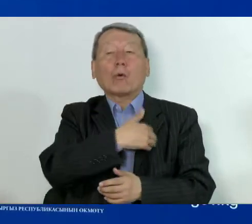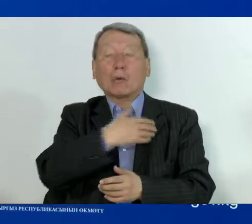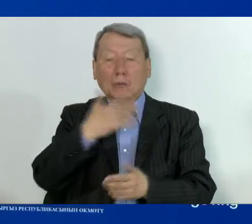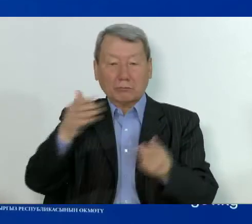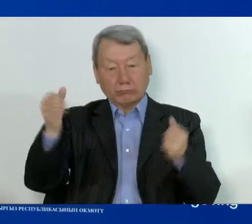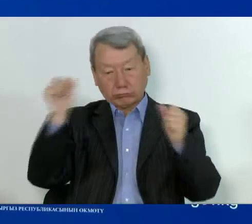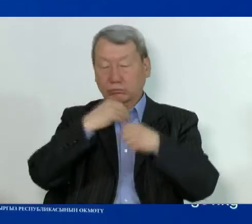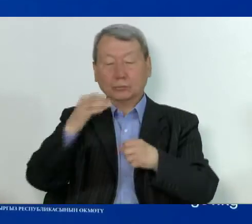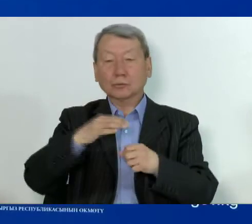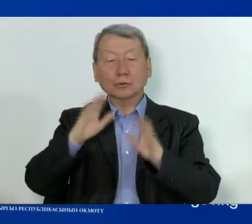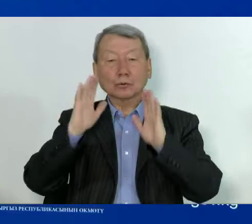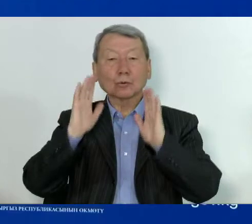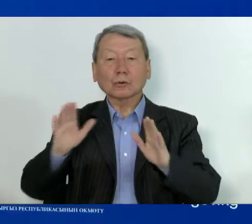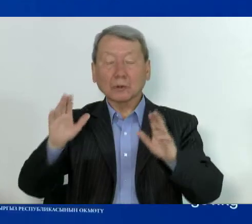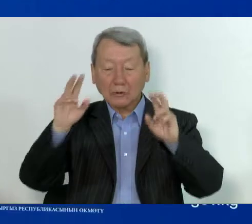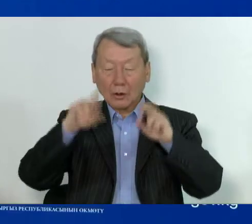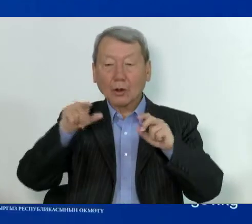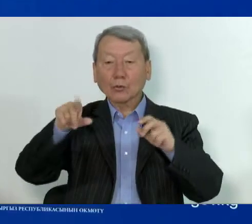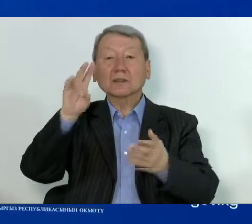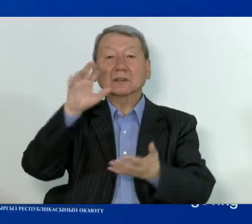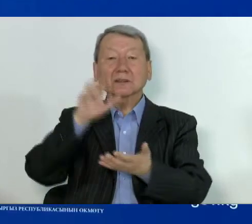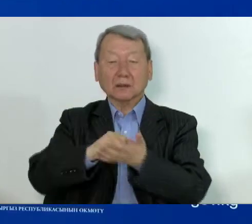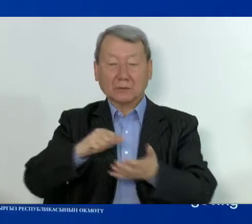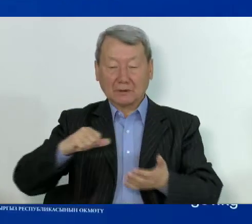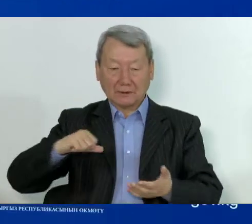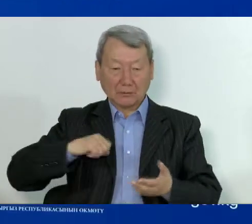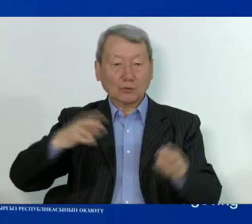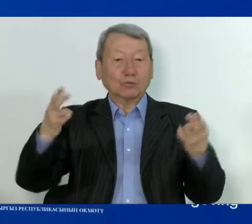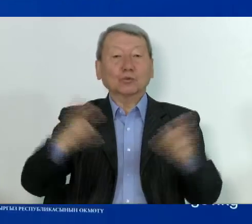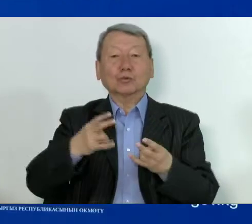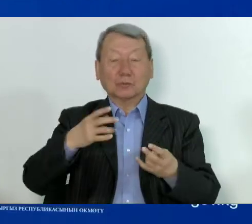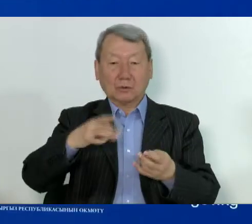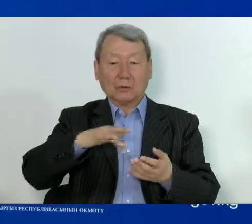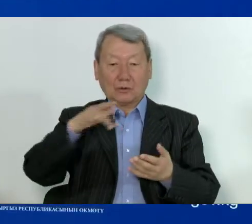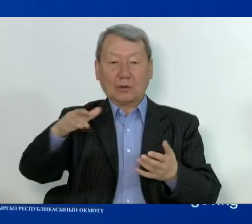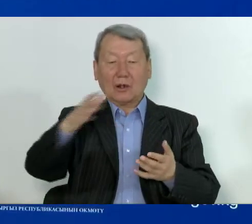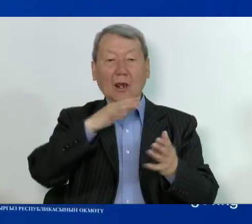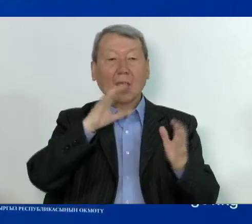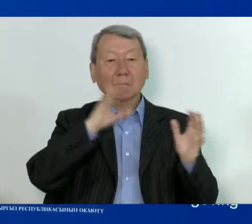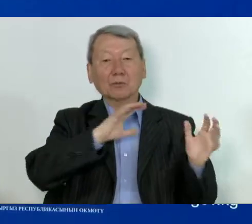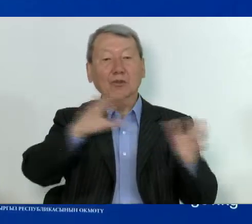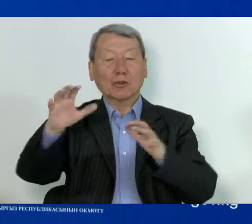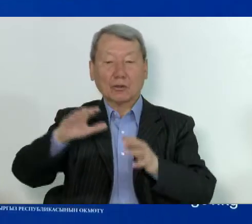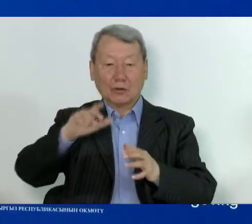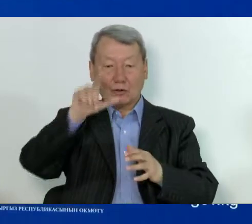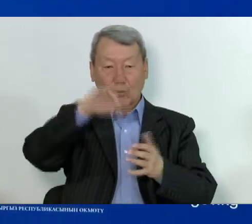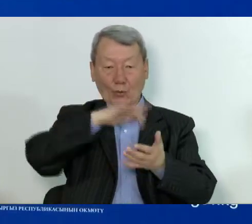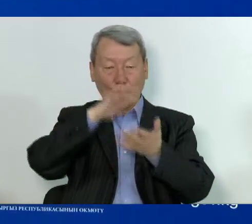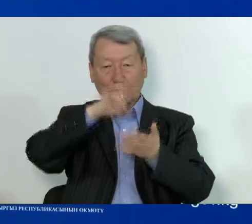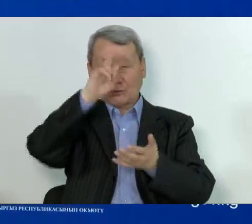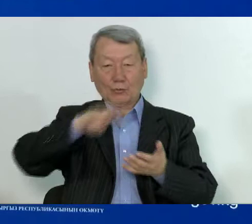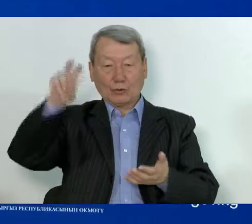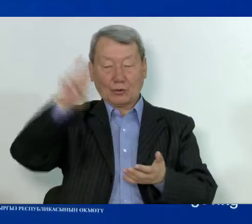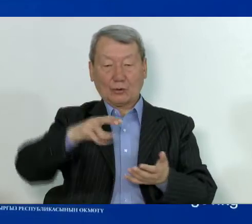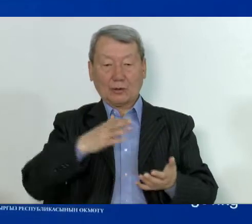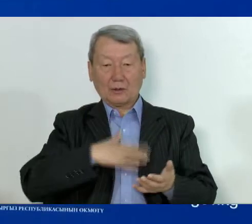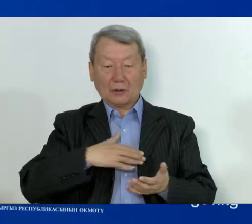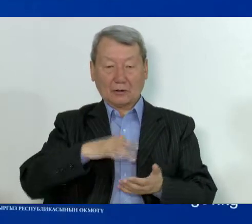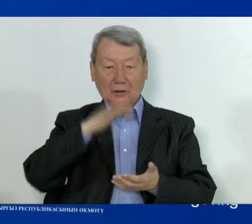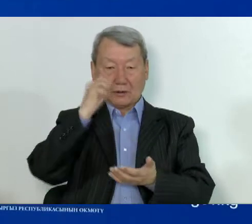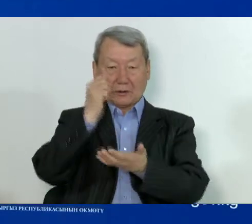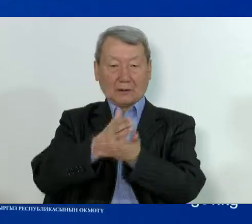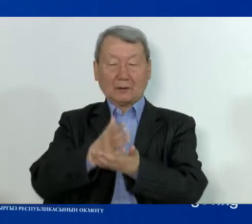давать пропуска. Они выдаются только тем, кто занимается самыми необходимыми и нужными для обеспечения жизнедеятельности нашей столицы.